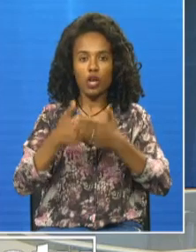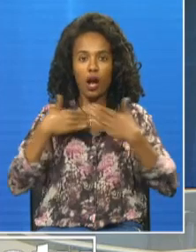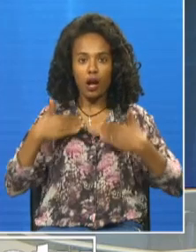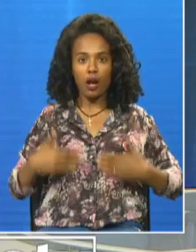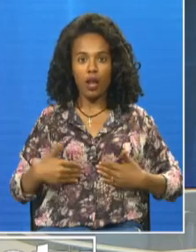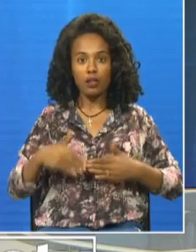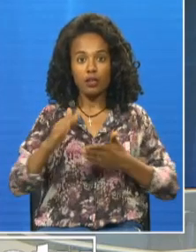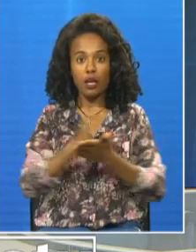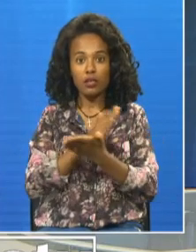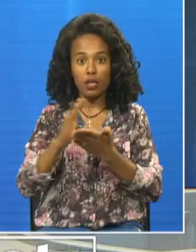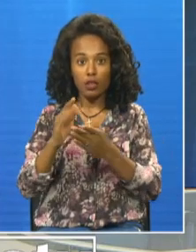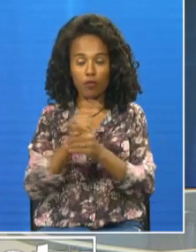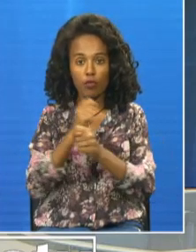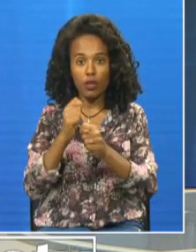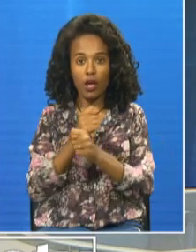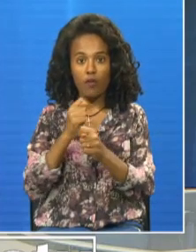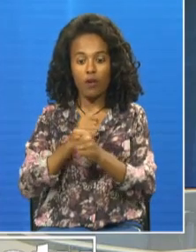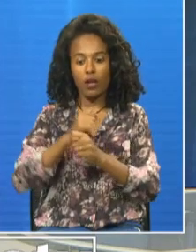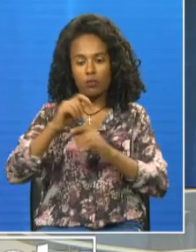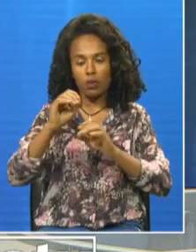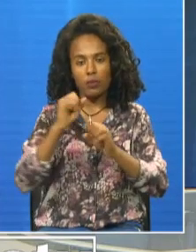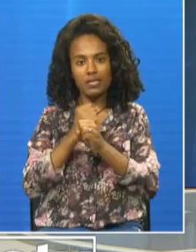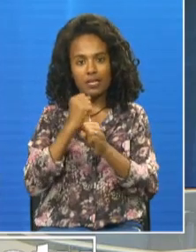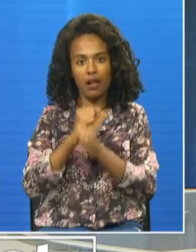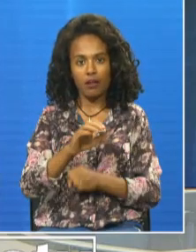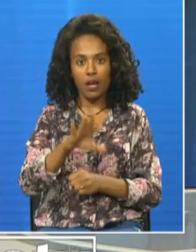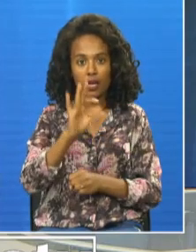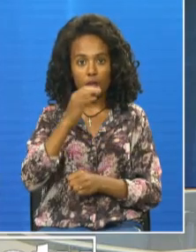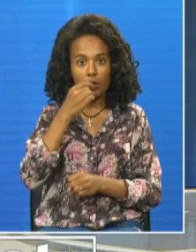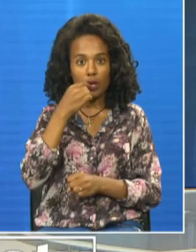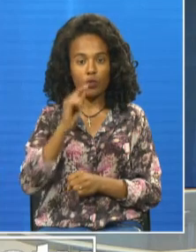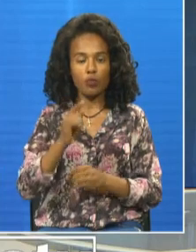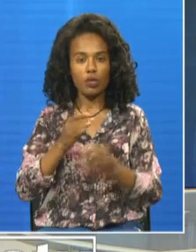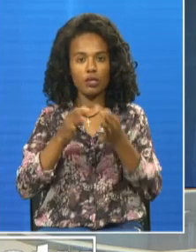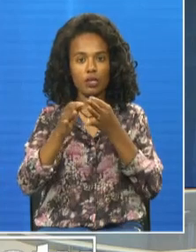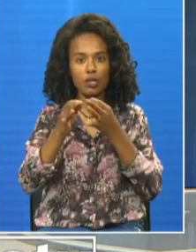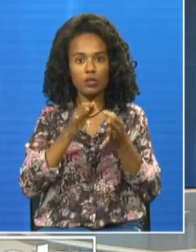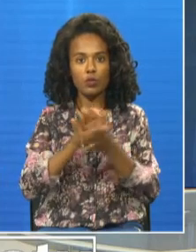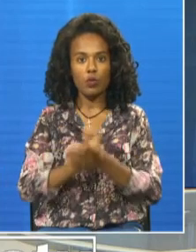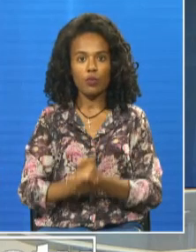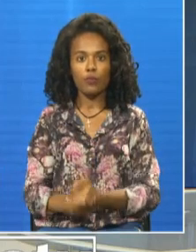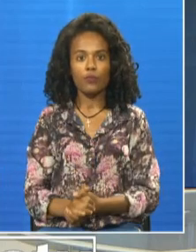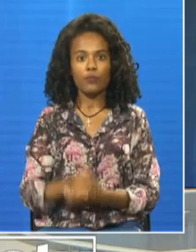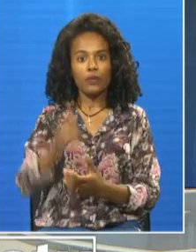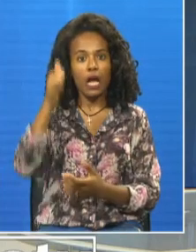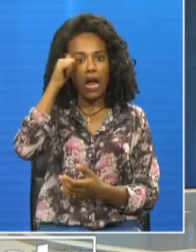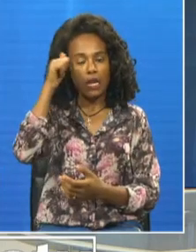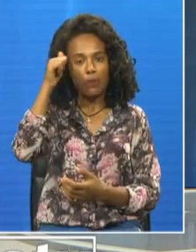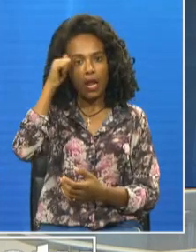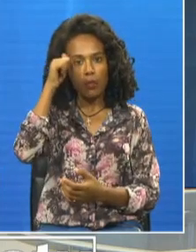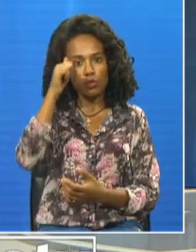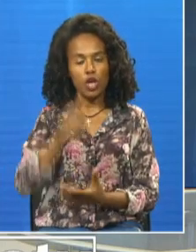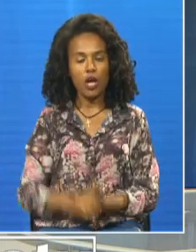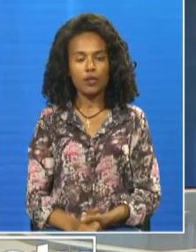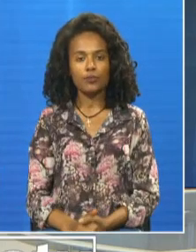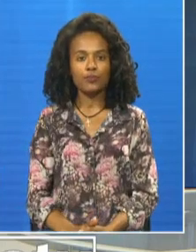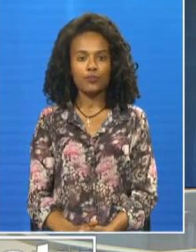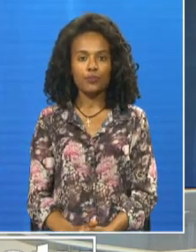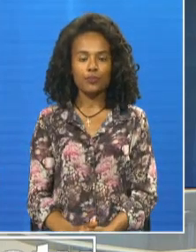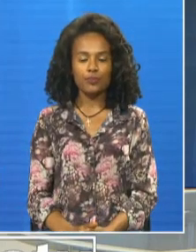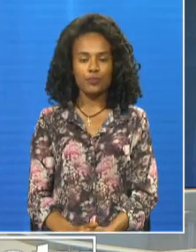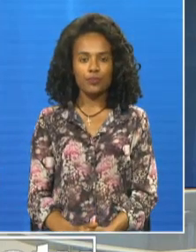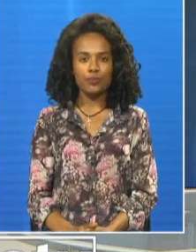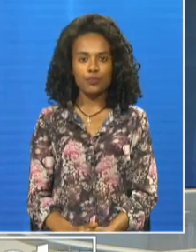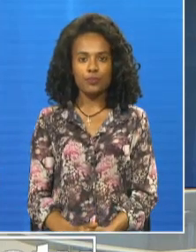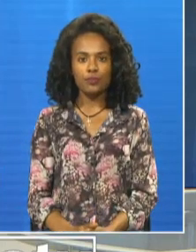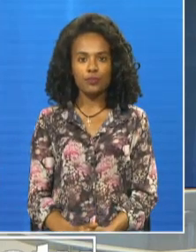ግለሰቦች በለይቶ ማቆያ ስፍራዎች የሕክምና ክትትል እየተደረገላቸው እንደሚገኝ ተናግረዋል። በቅርቡ በገዋኔ ወረዳ በቫይረሱ አንድ ሰው የተያዘ ሲሆን የሕክምና